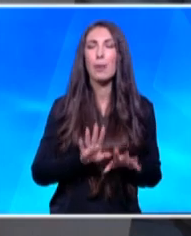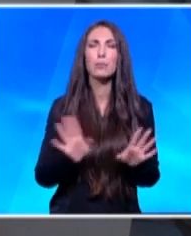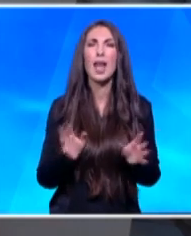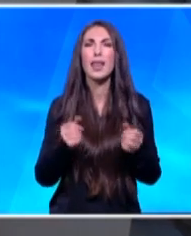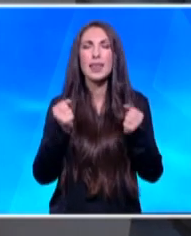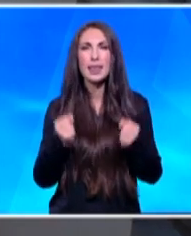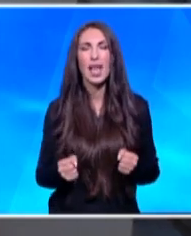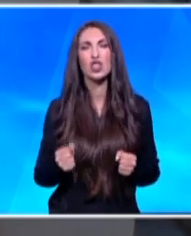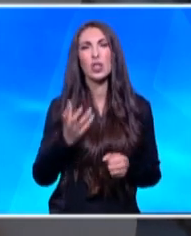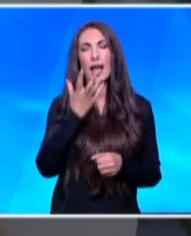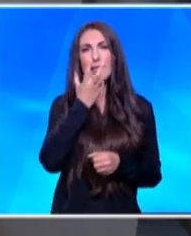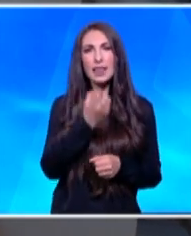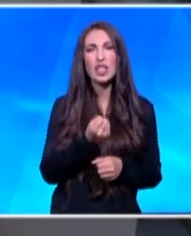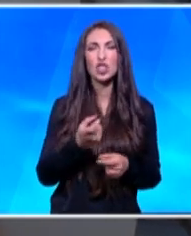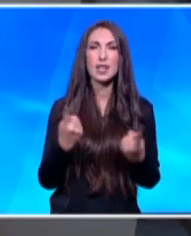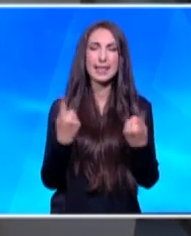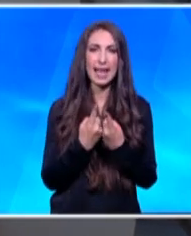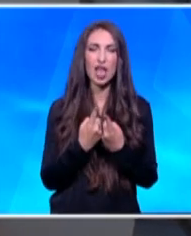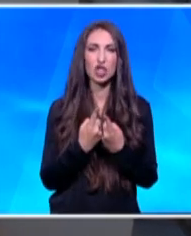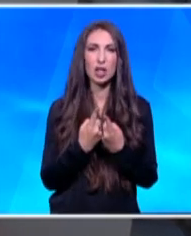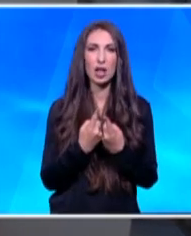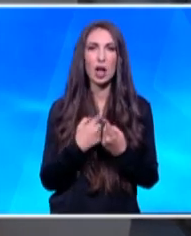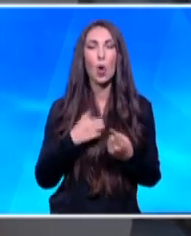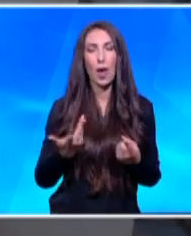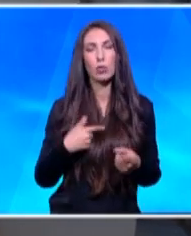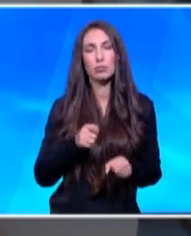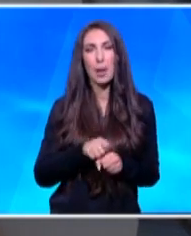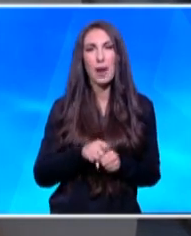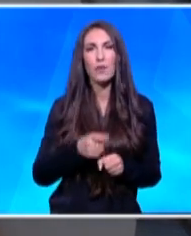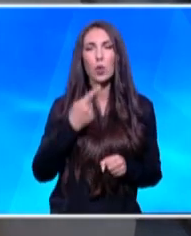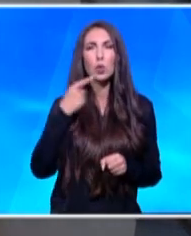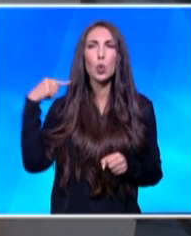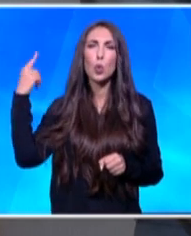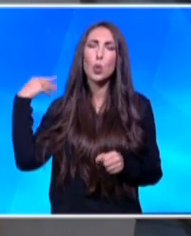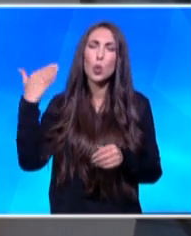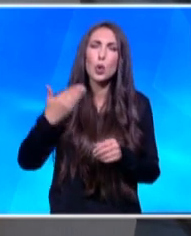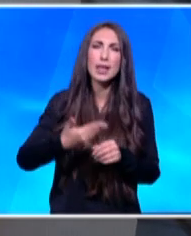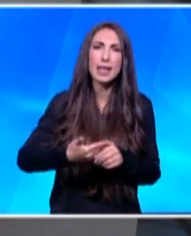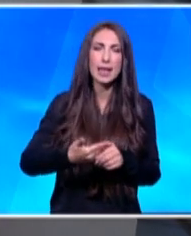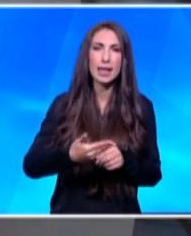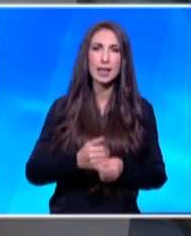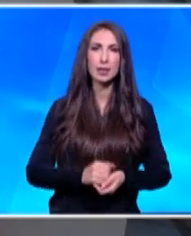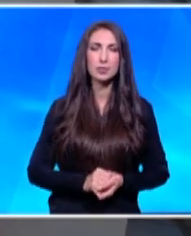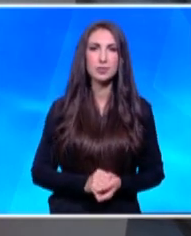най-тежката, най-тъжната среща, която съм имал от години насам.